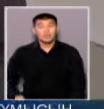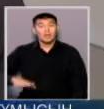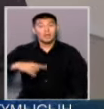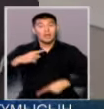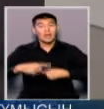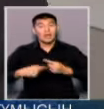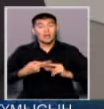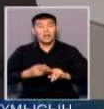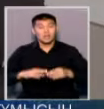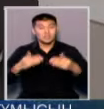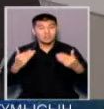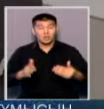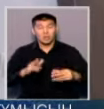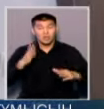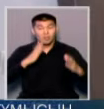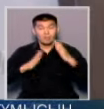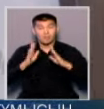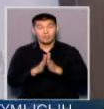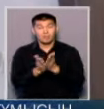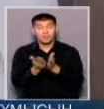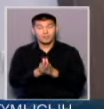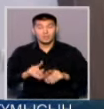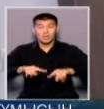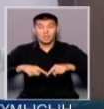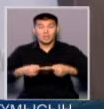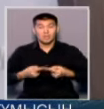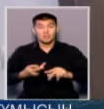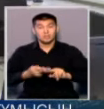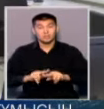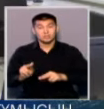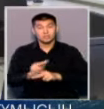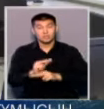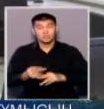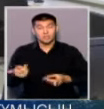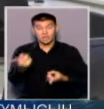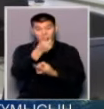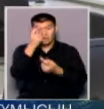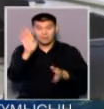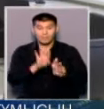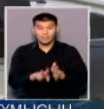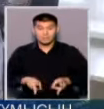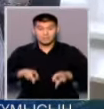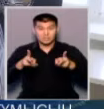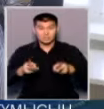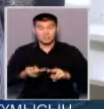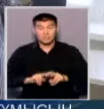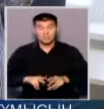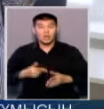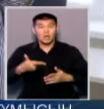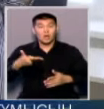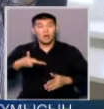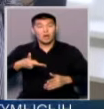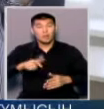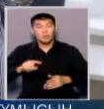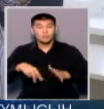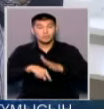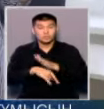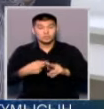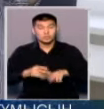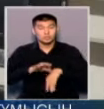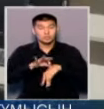уақытта университеттің оқу бағдарламасы машина жасау технологиясы, ақпаратты қауіпсіздік, мұнай маркетингі және мұнай